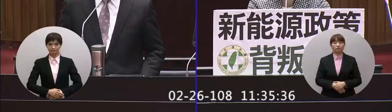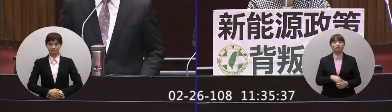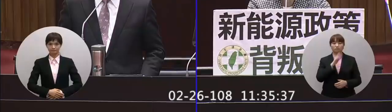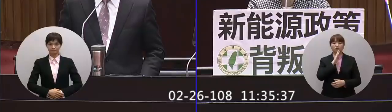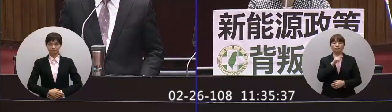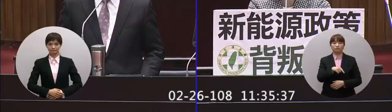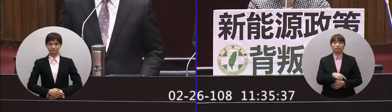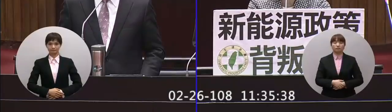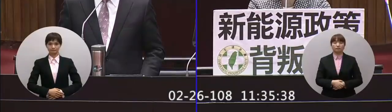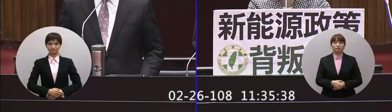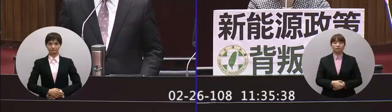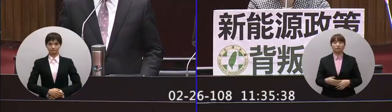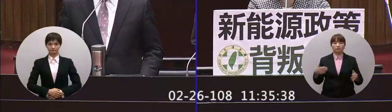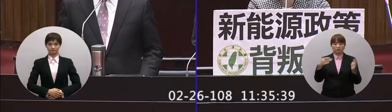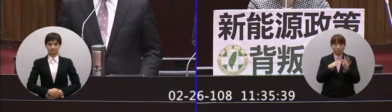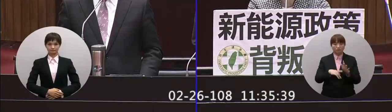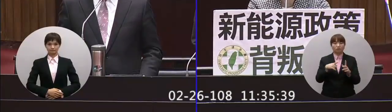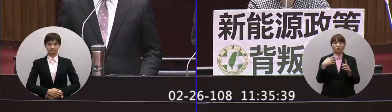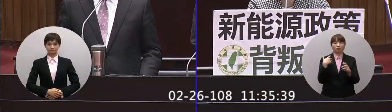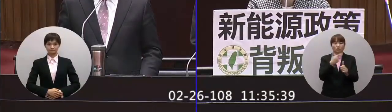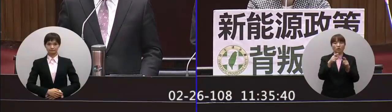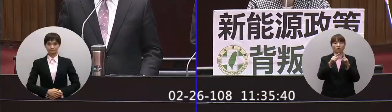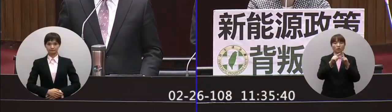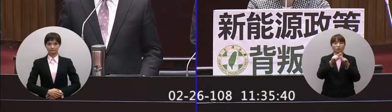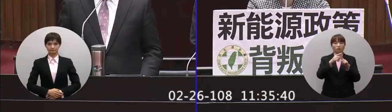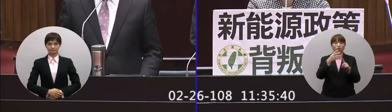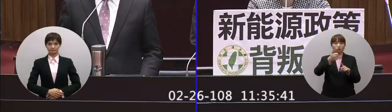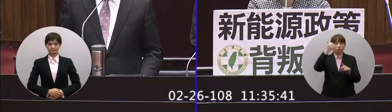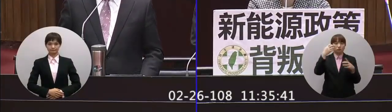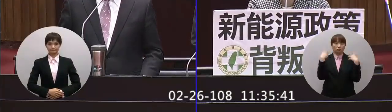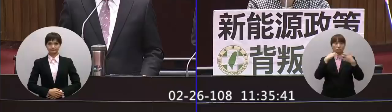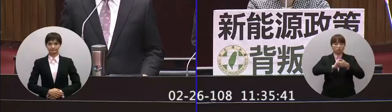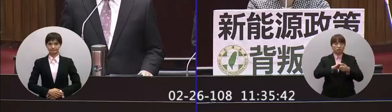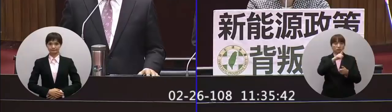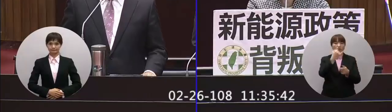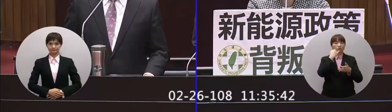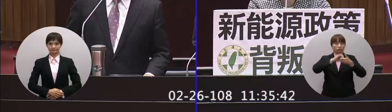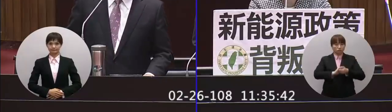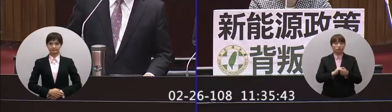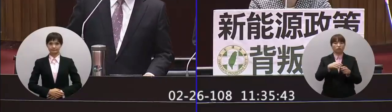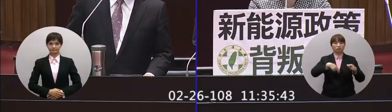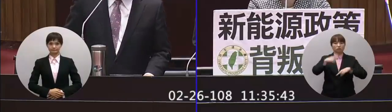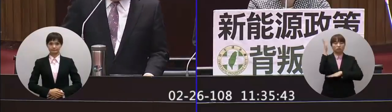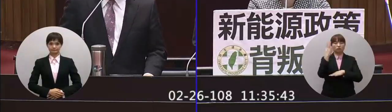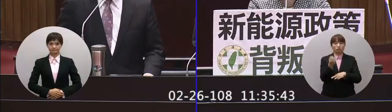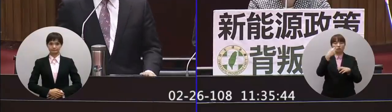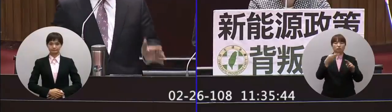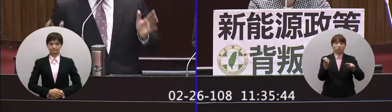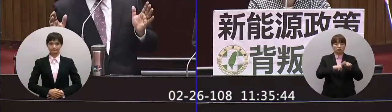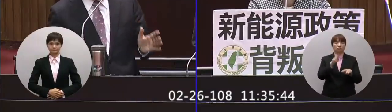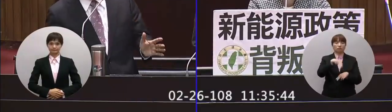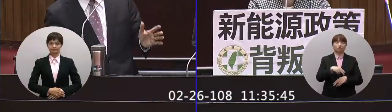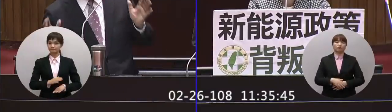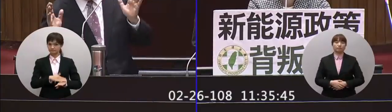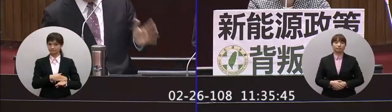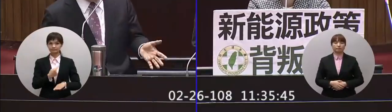是啊，那既然现在整个中央执政权在你手上，你可以提前让他除役啊，这是你的行政权啊。 不会，我会